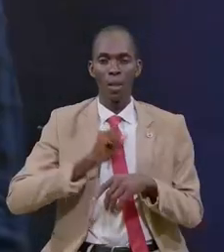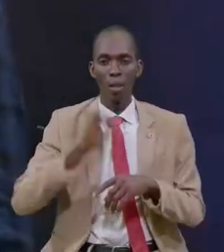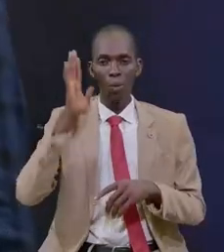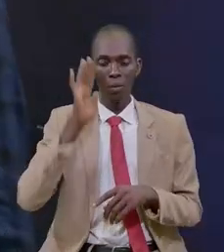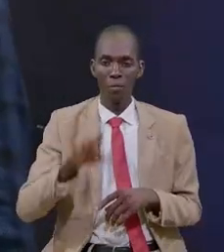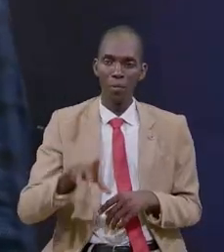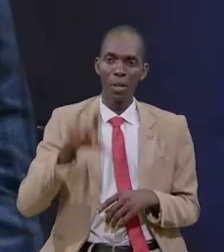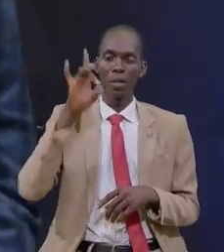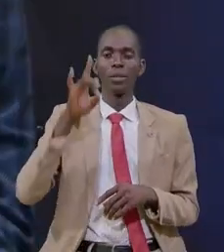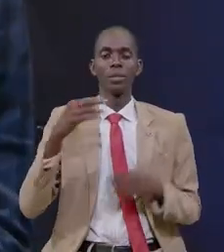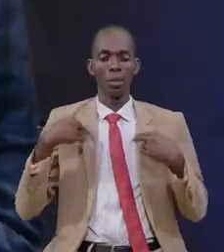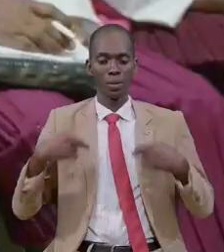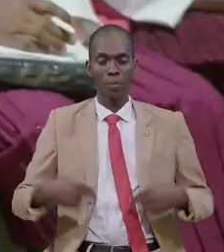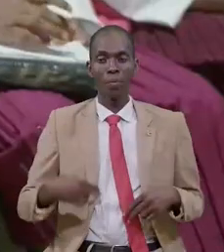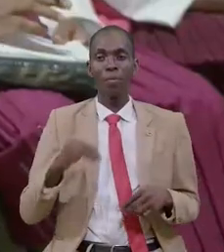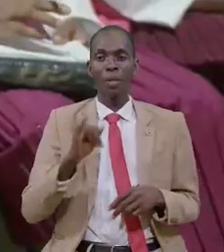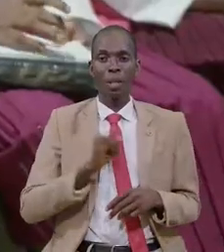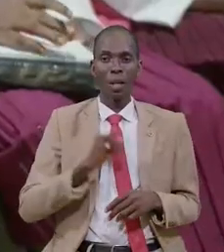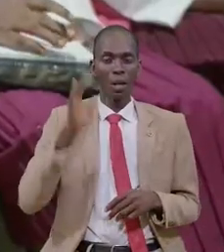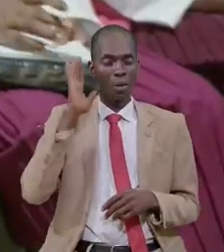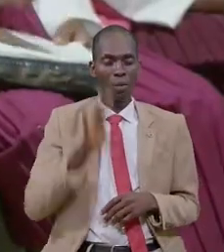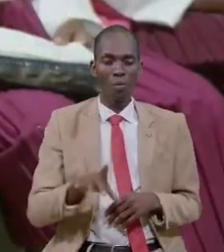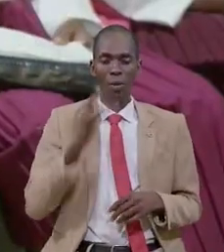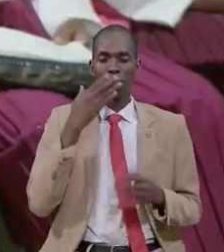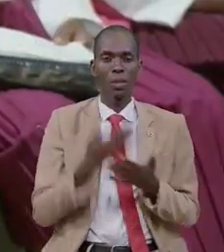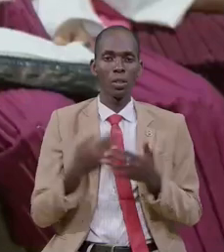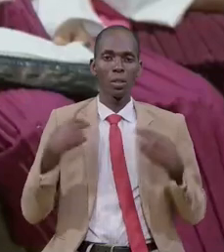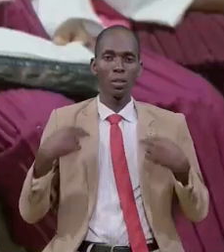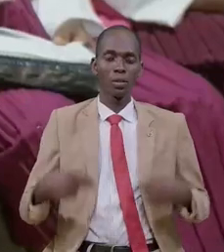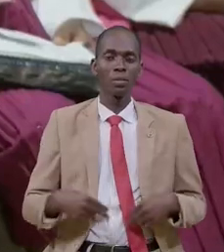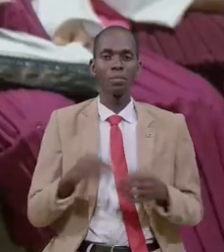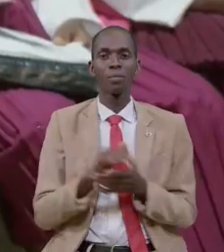Je vais trouver du secours. Dis-le à haute voix, je vais trouver du secours.